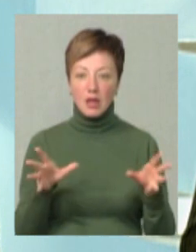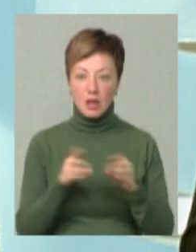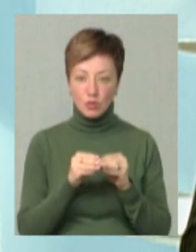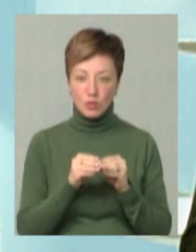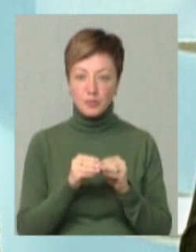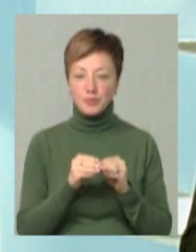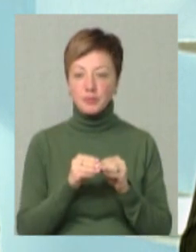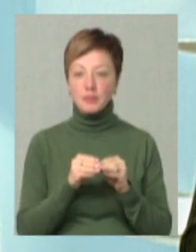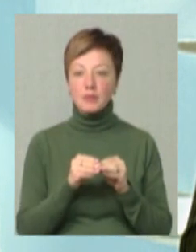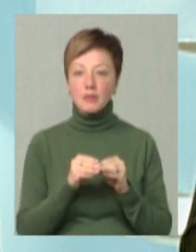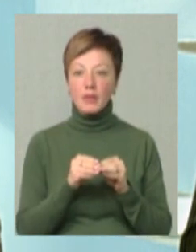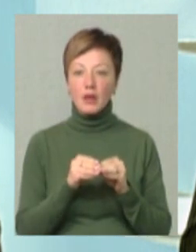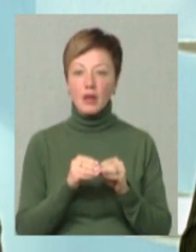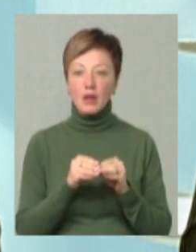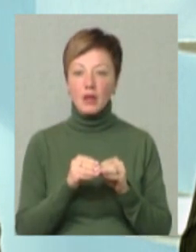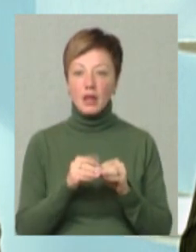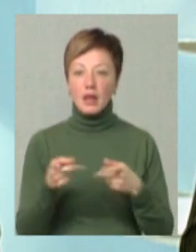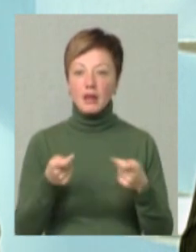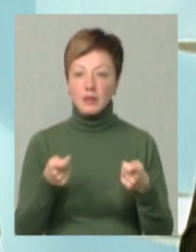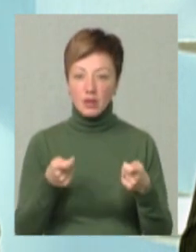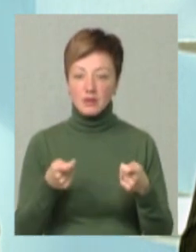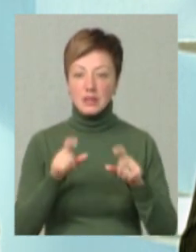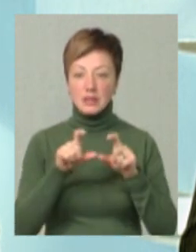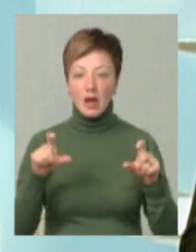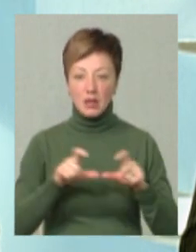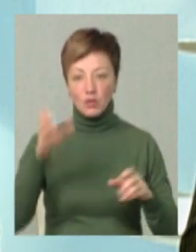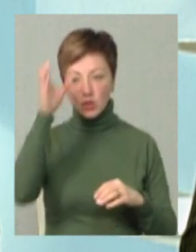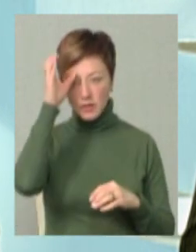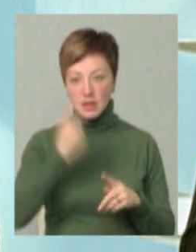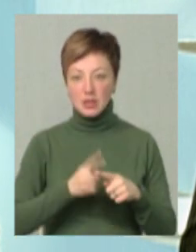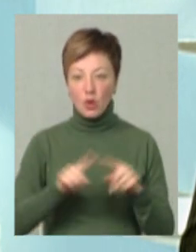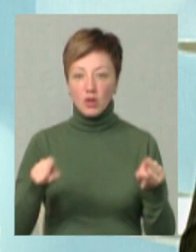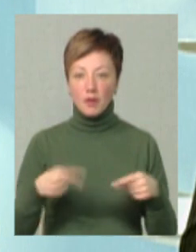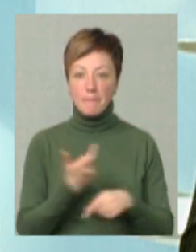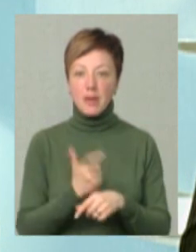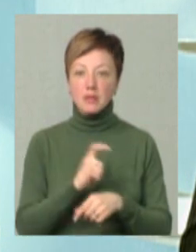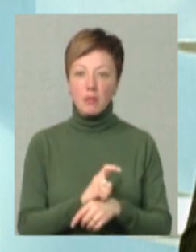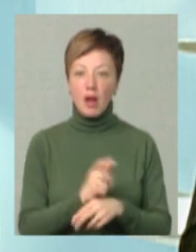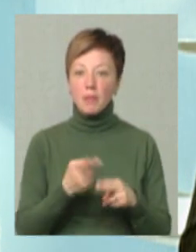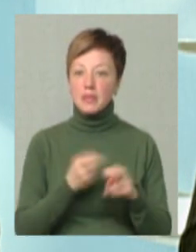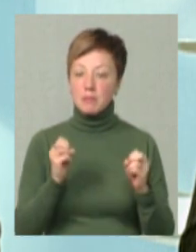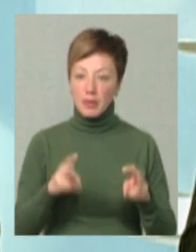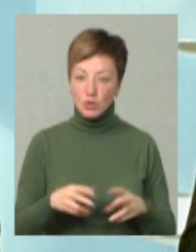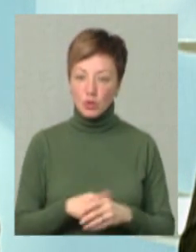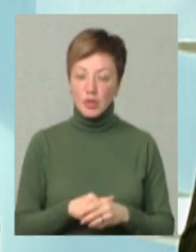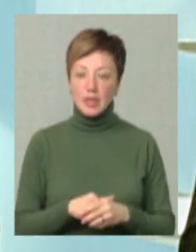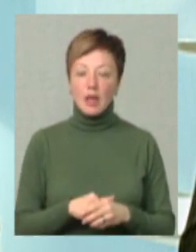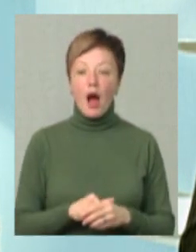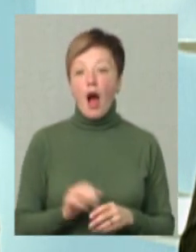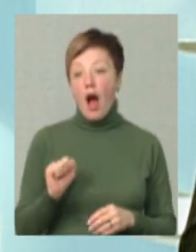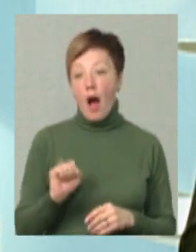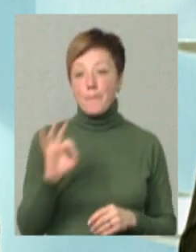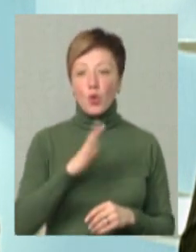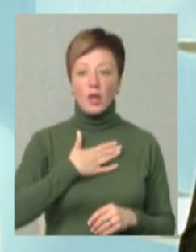з, скажімо, з корпусом керівників закладів освіти це організувати максимально безпечно. А що стосується